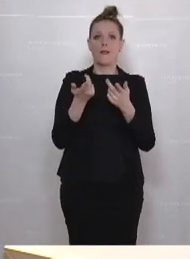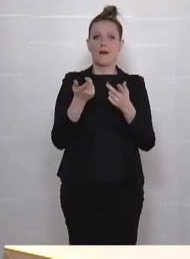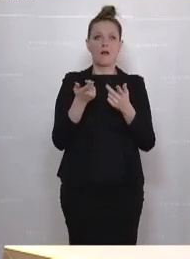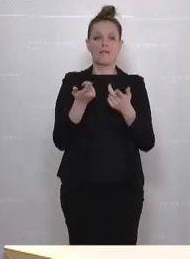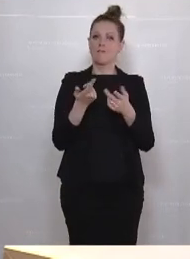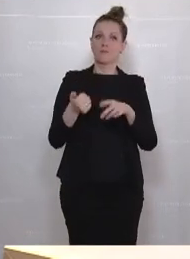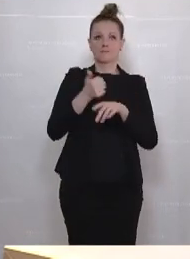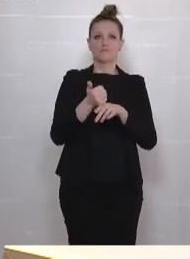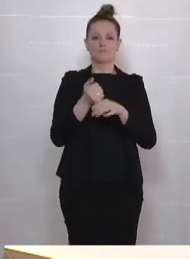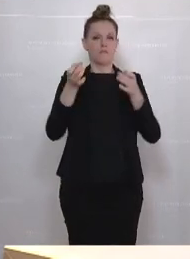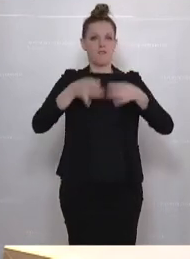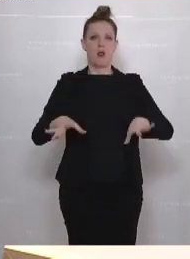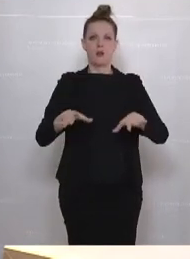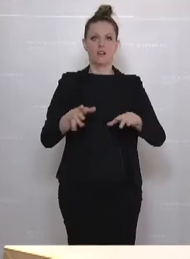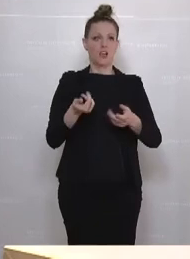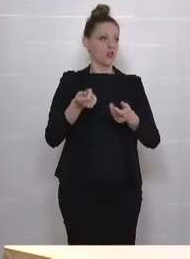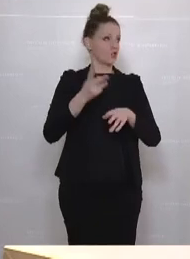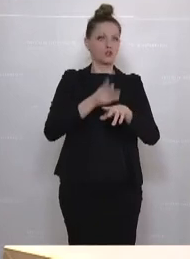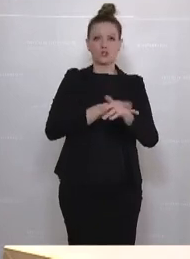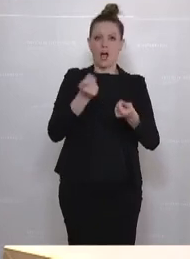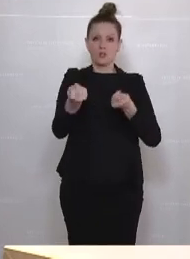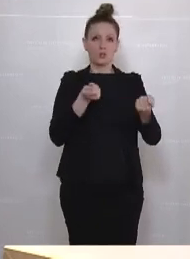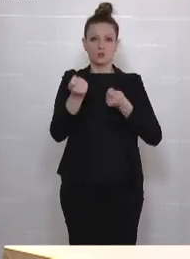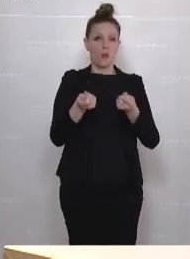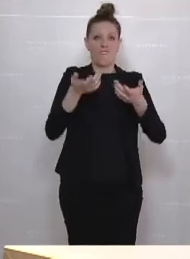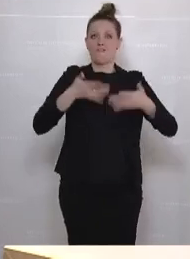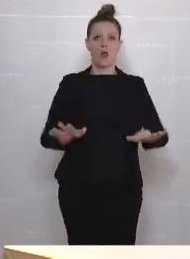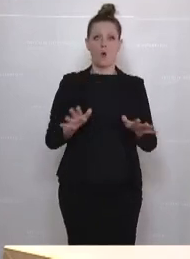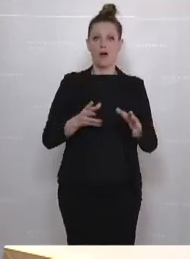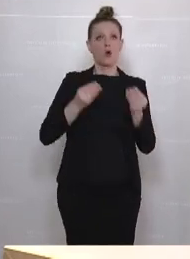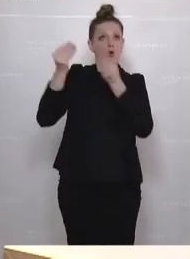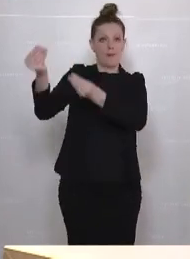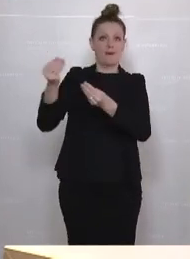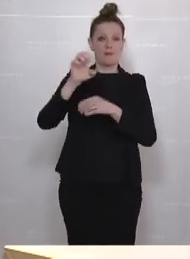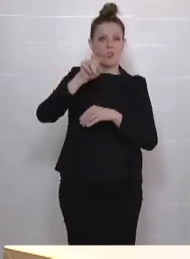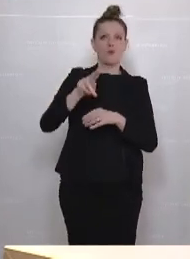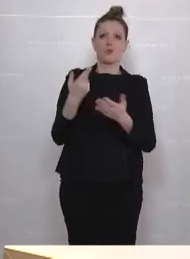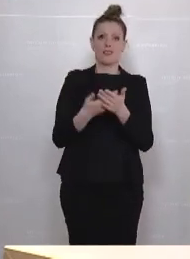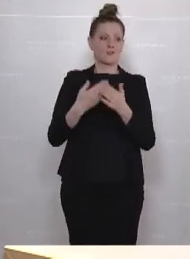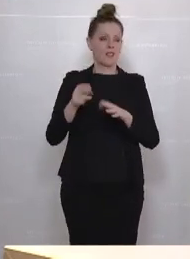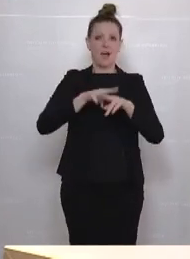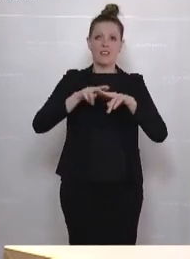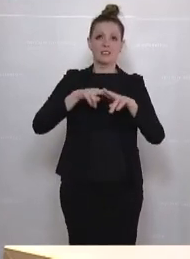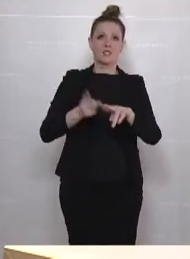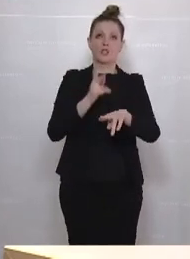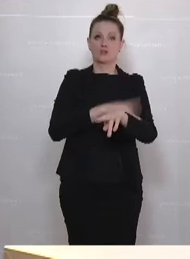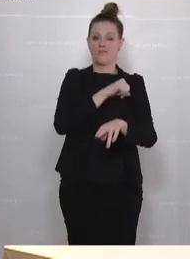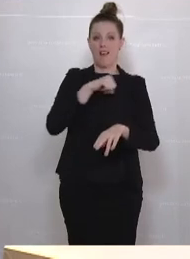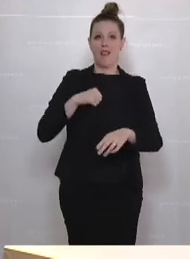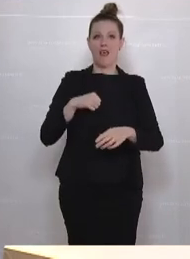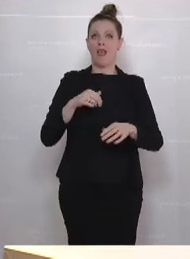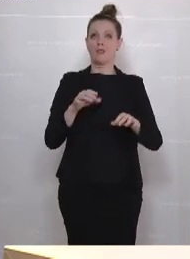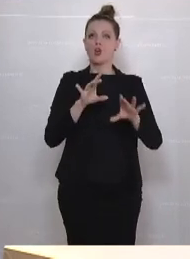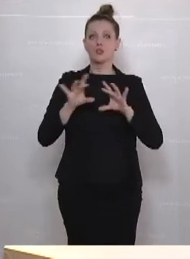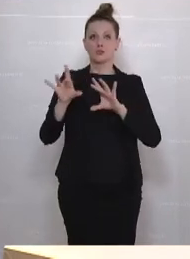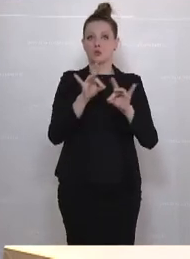größten Lenkungsmechanismen, den ein Staat hat. Und damit wäre das auch ein gewaltiger Einschnitt in unsere nationalstaatliche Souveränität. Die ÖVP hat